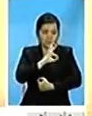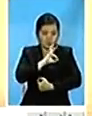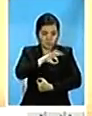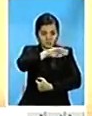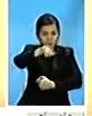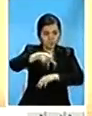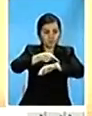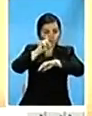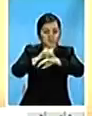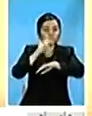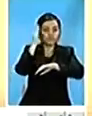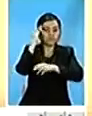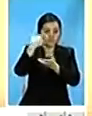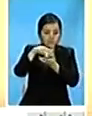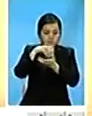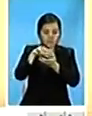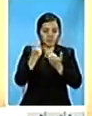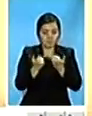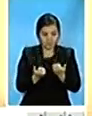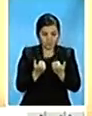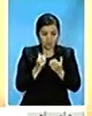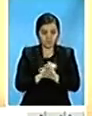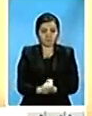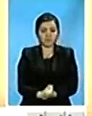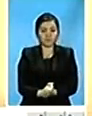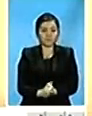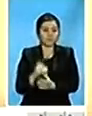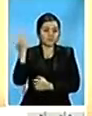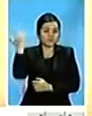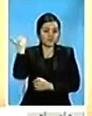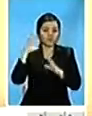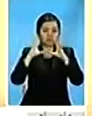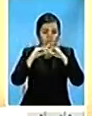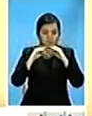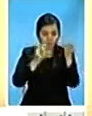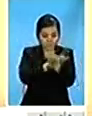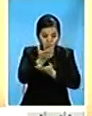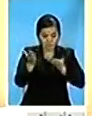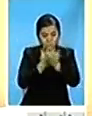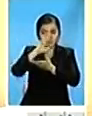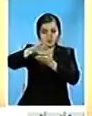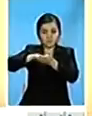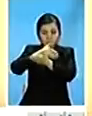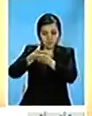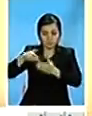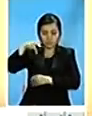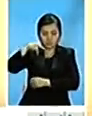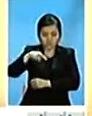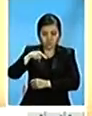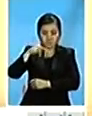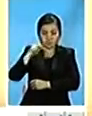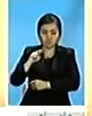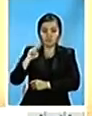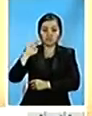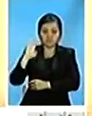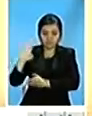รดังนี้ตามที่สภาผู้แทนราษฎรได้ประชุมพิจารณาร่างพระราชบัญญัติงบประมาณรายจ่ายประจ